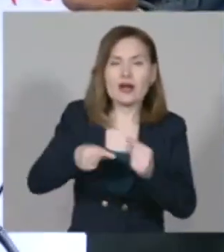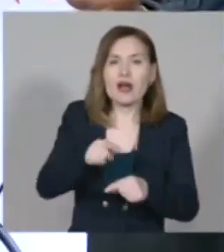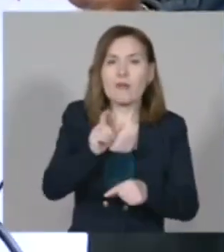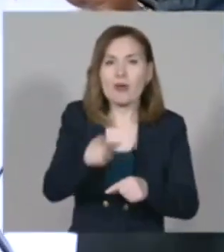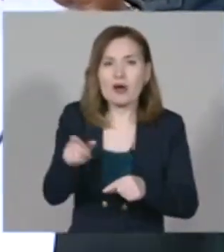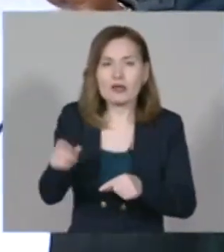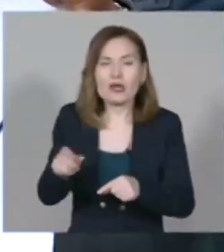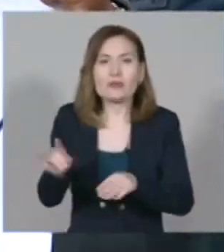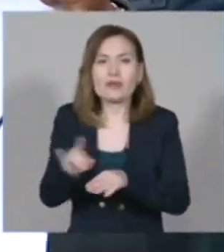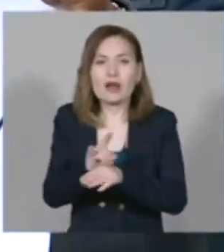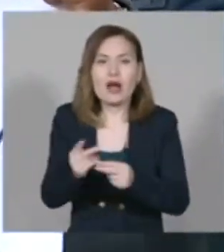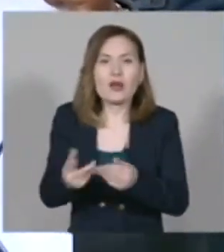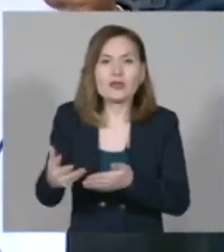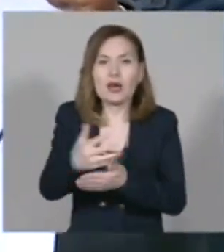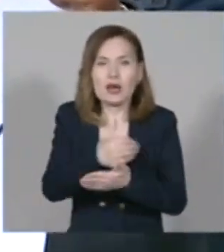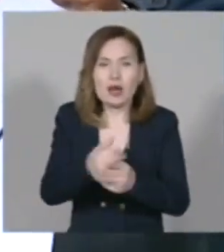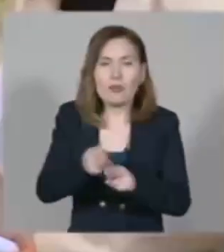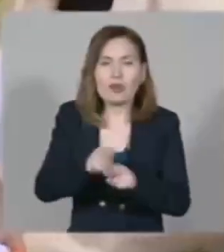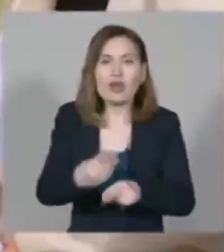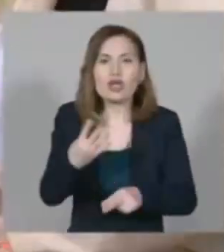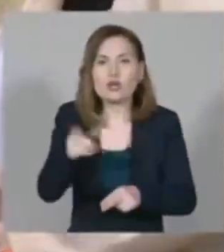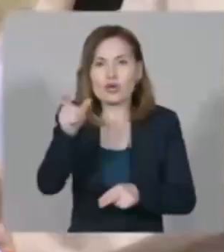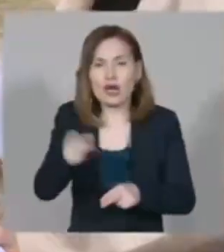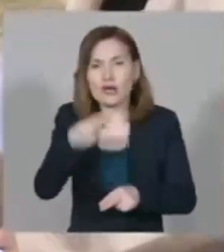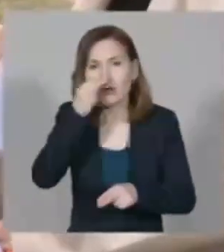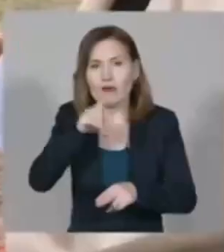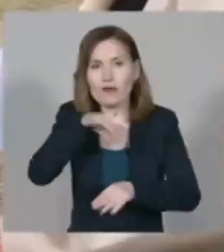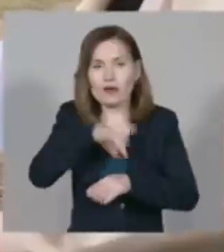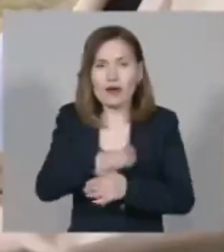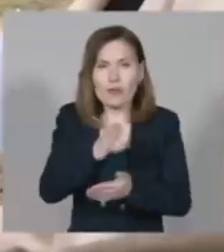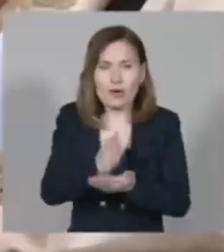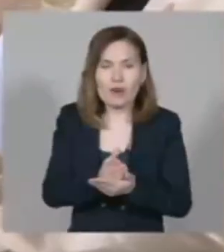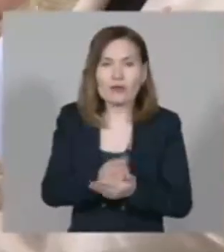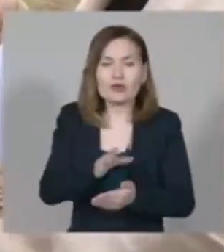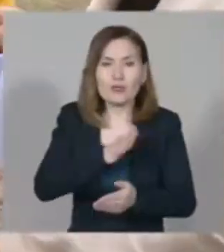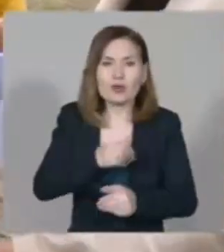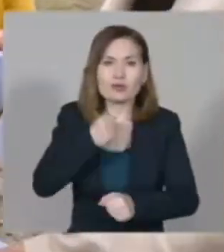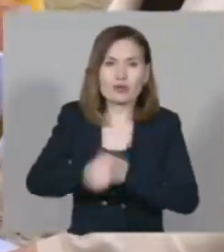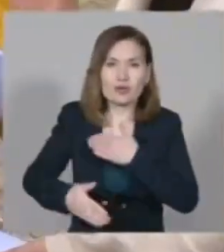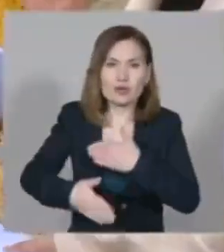аяқталғанын мәлімдеп, күдіктілердің іс-қимылына баға беріліп, оларға айып тағылатынын айтқан.